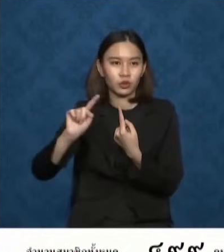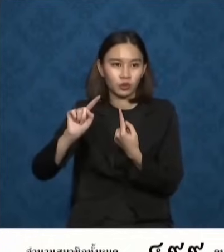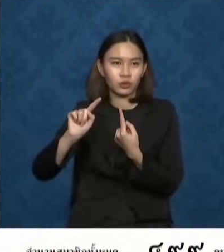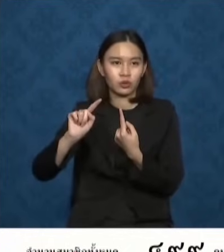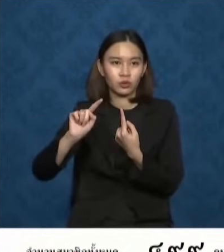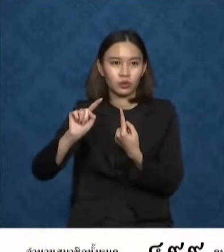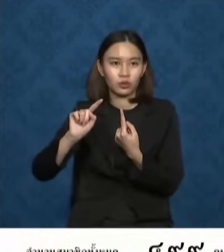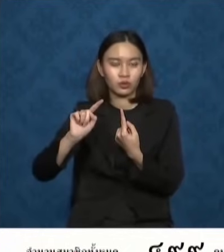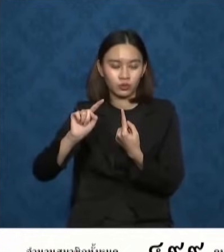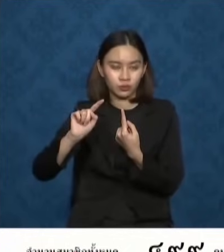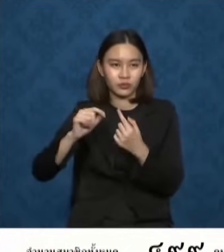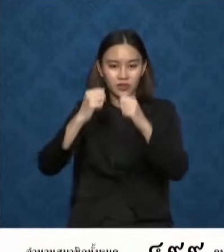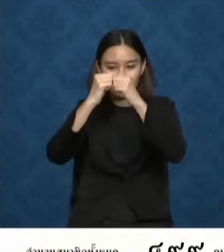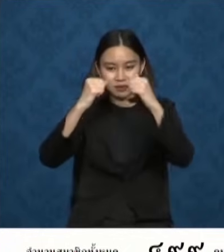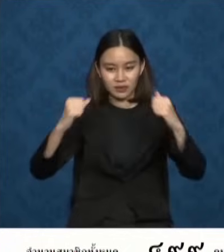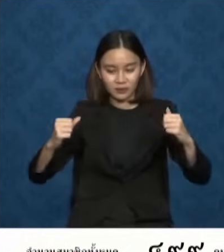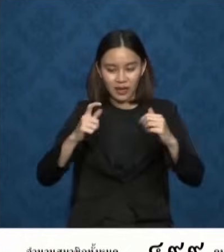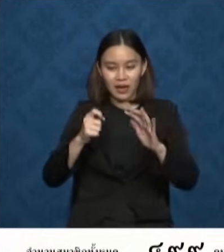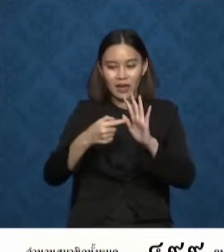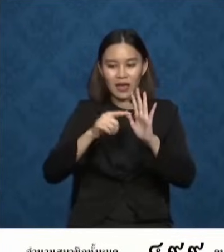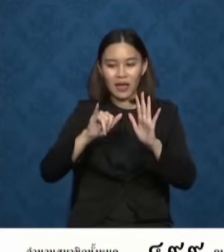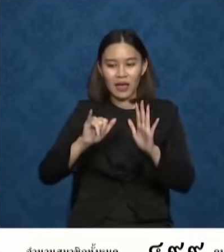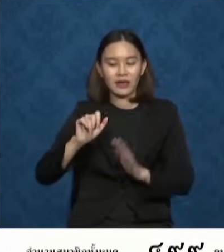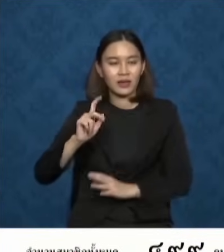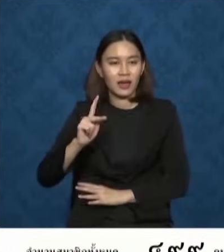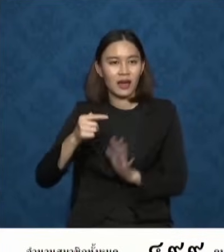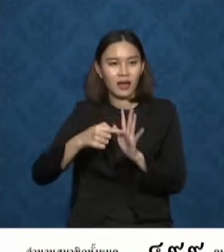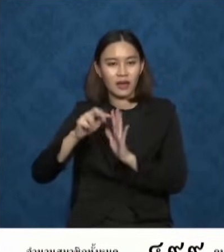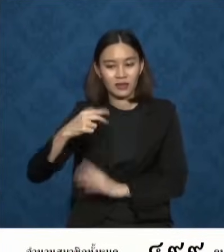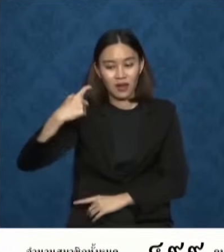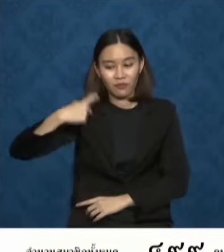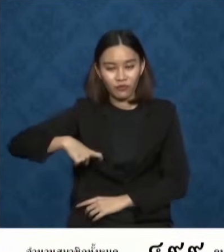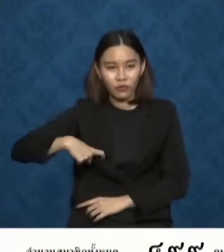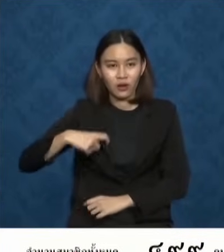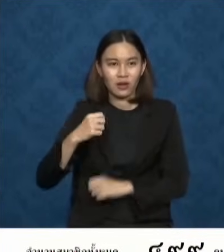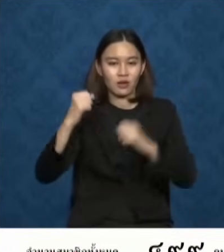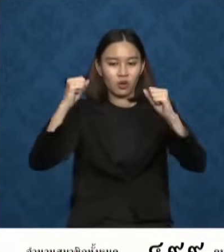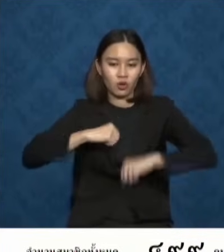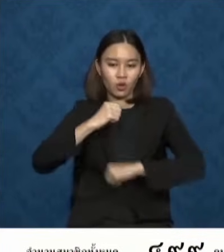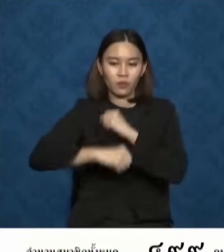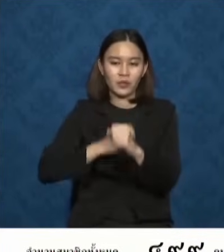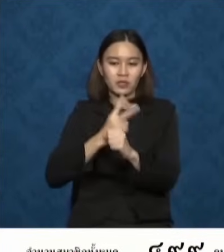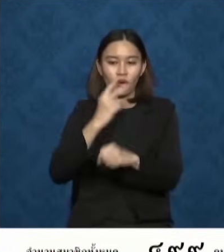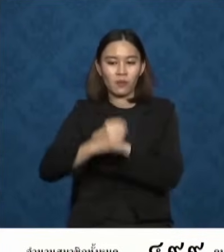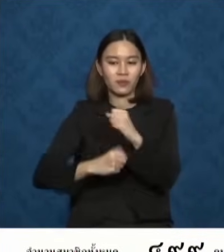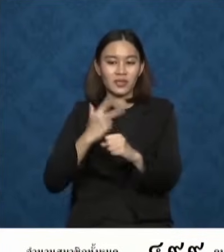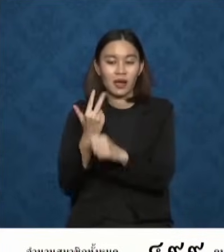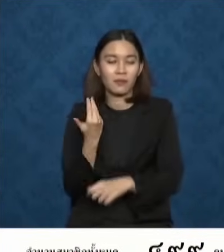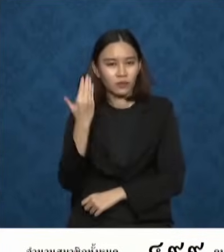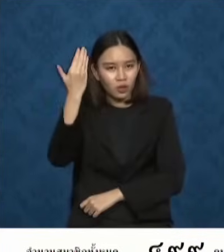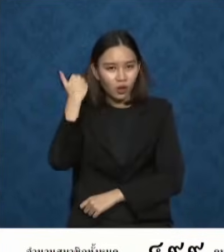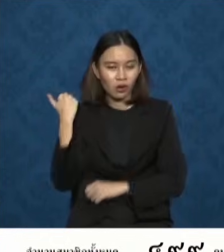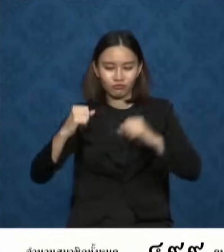ำนักอัยการสูงสุดว่าข้อตกลงที่ทำกันไว้เมื่อ 2-3 ปีก่อน ตกลงตามนี้ต